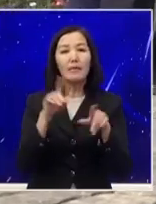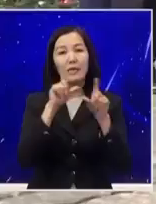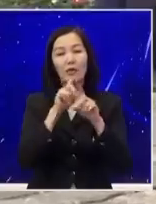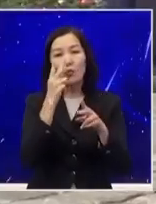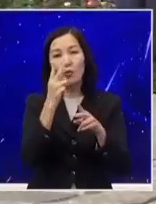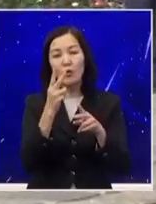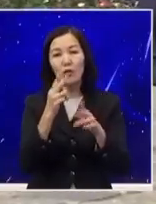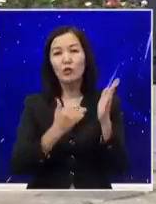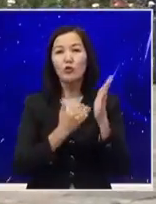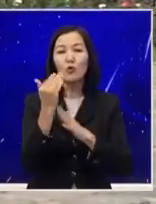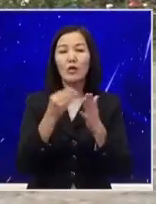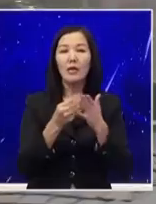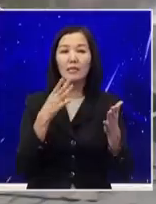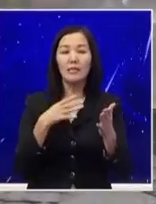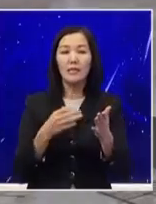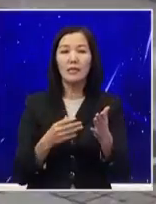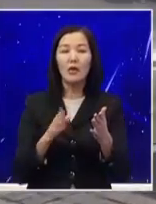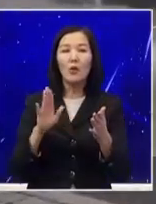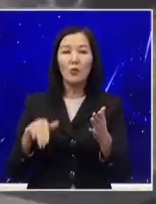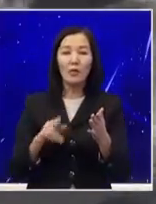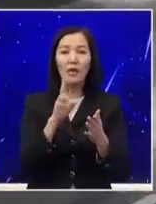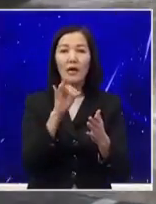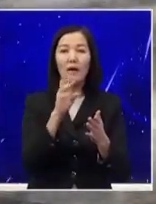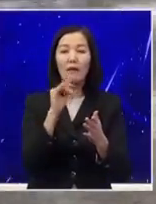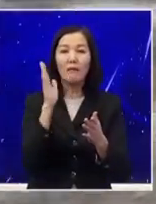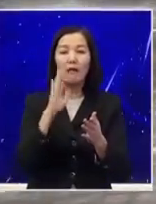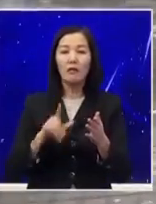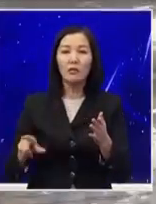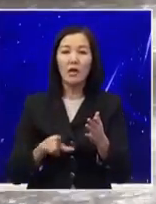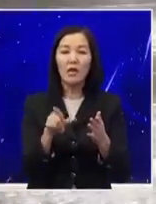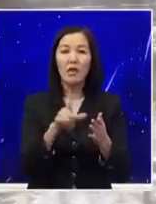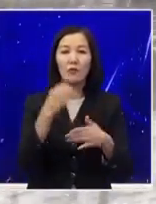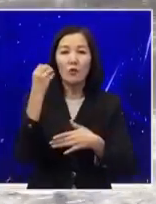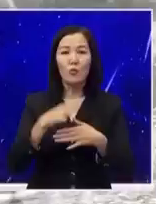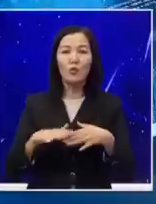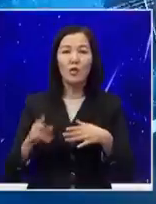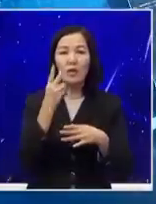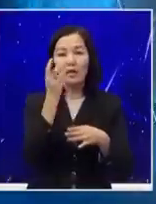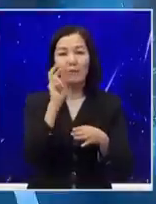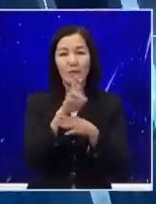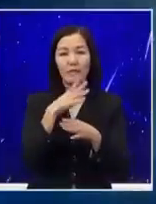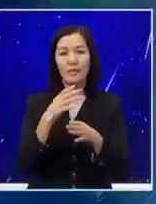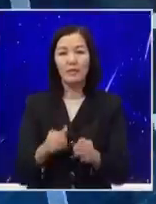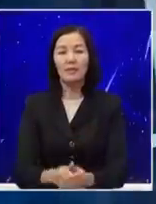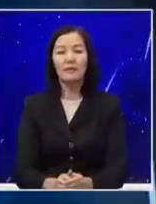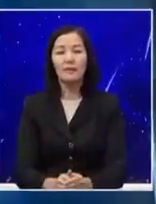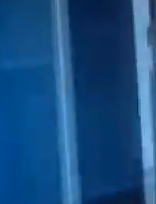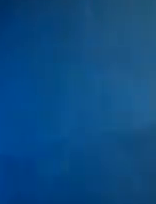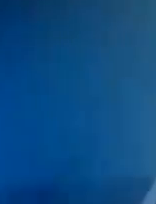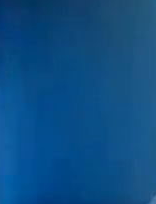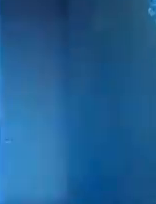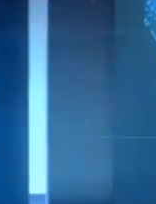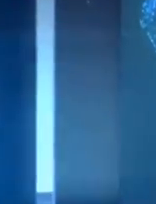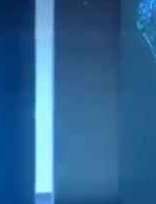вице-премьер жоғары бағасын берді. Артынша Қаратал жағалауы мен орталық алаңды да аралап өтті. Камшат Мухамеджан, Қайрат Қастұрғанов,